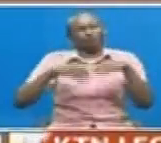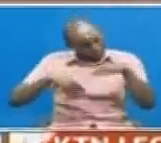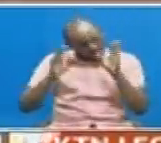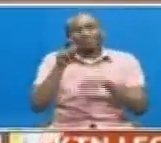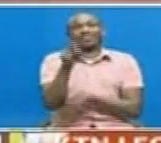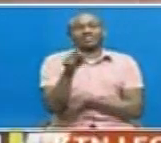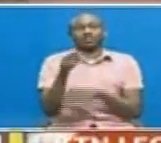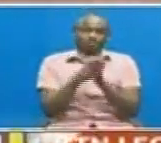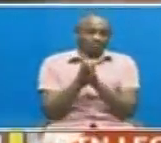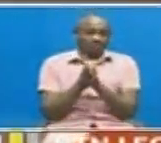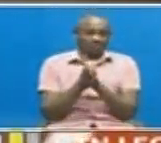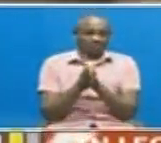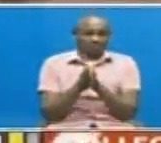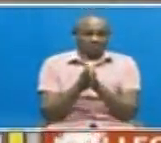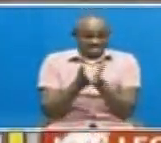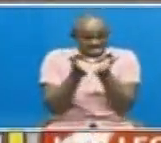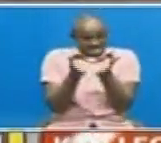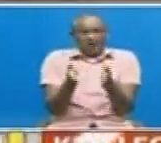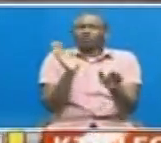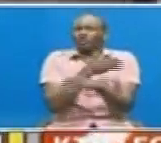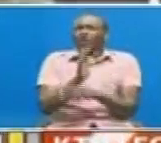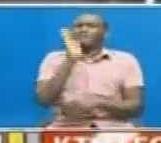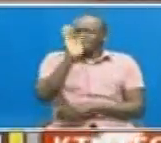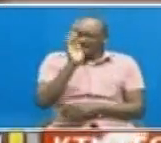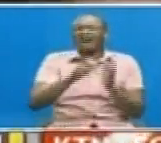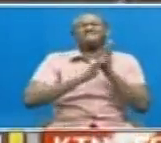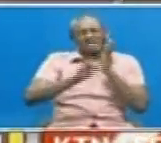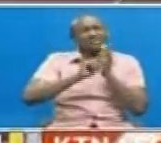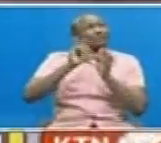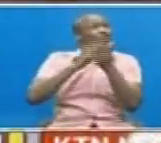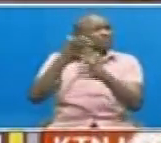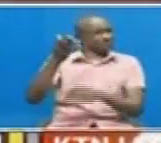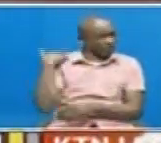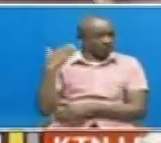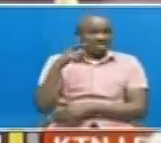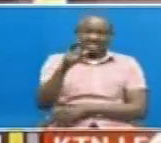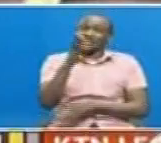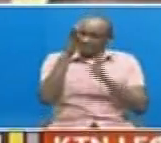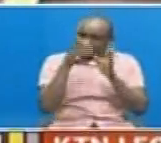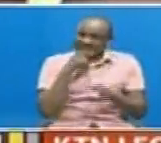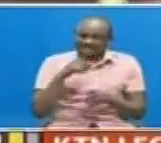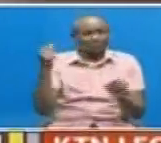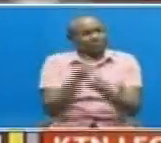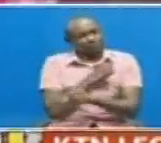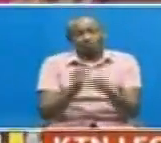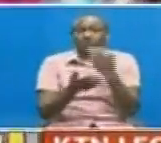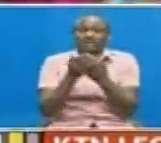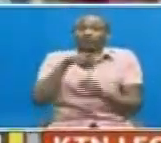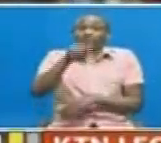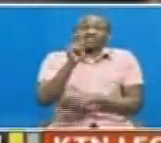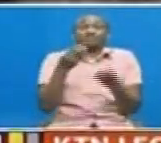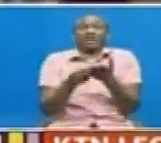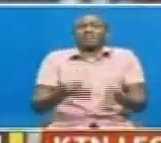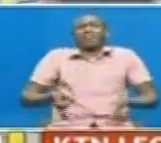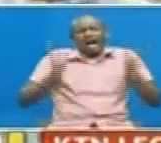tutafuatilia. Licha ya nyimbo zake kusifika tangu jadi, kwa sasa mzee Ondego hajiwezi kwa namna yoyote